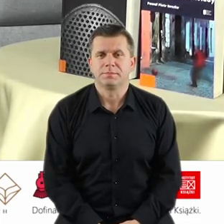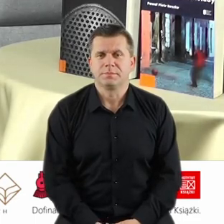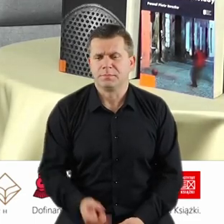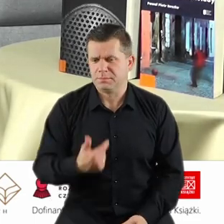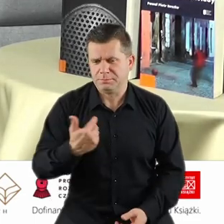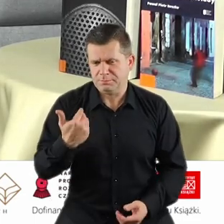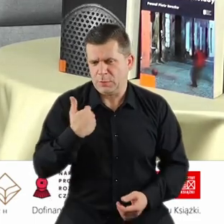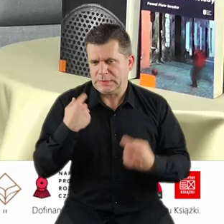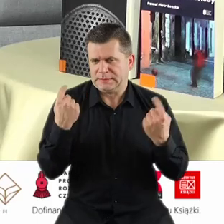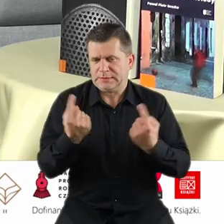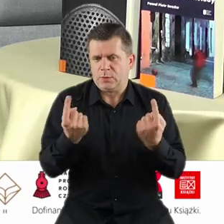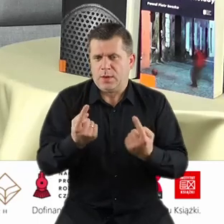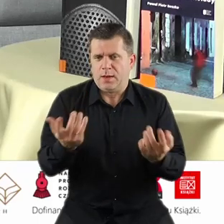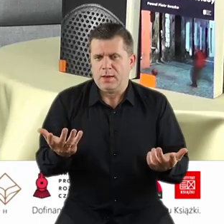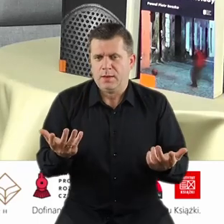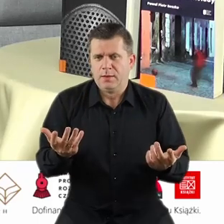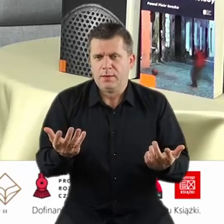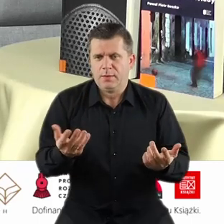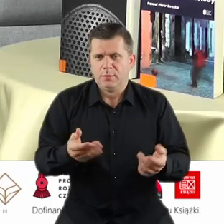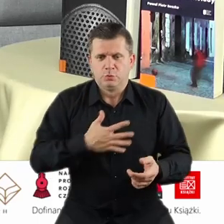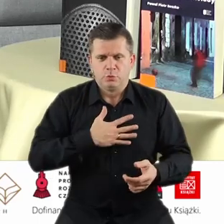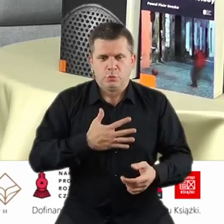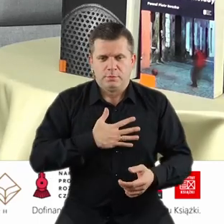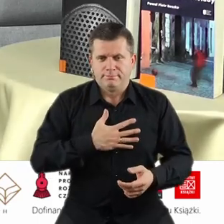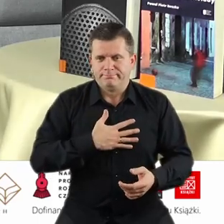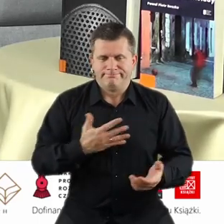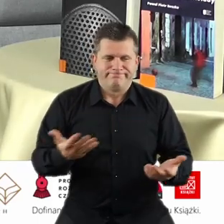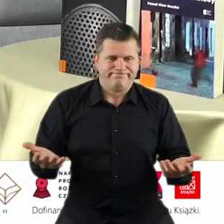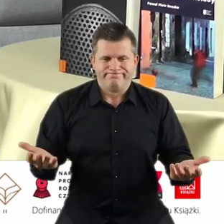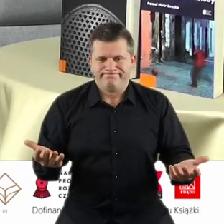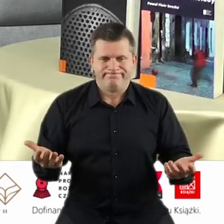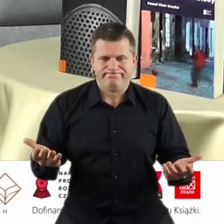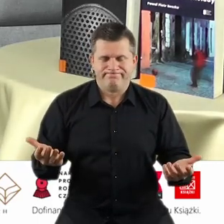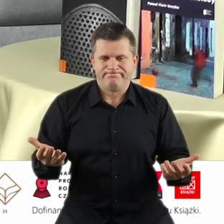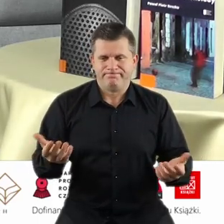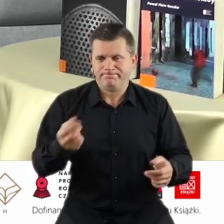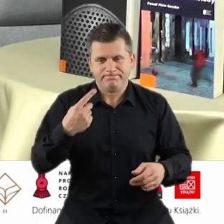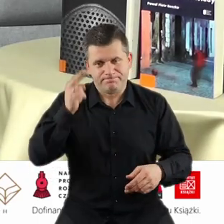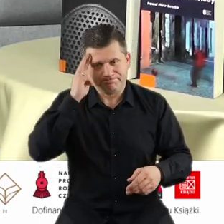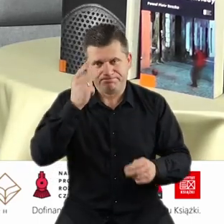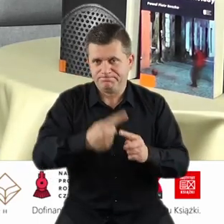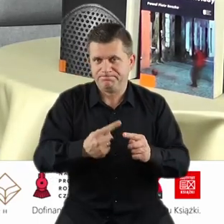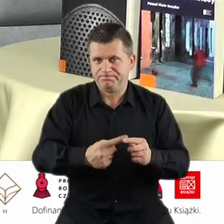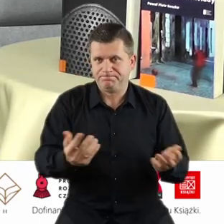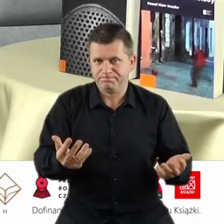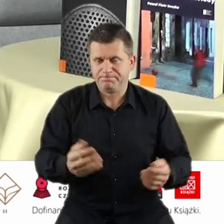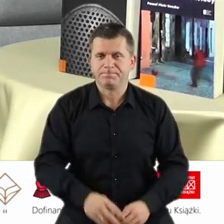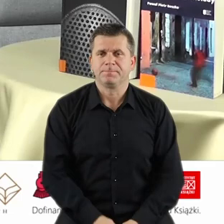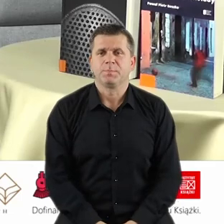I tutaj też mieliśmy do czynienia z sytuacją, jakby, która wydawała nam się absolutnie jednoznaczna moralnie, a tymczasem.